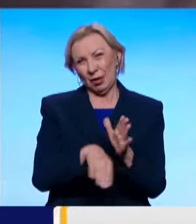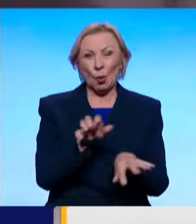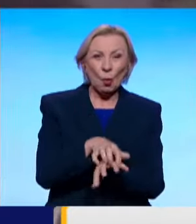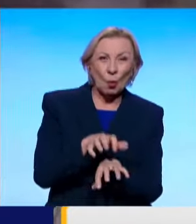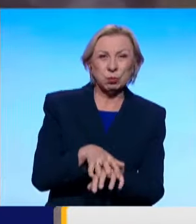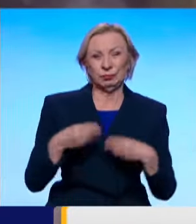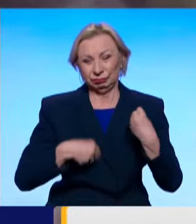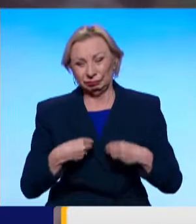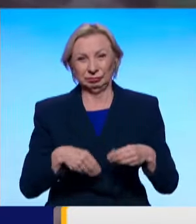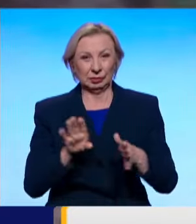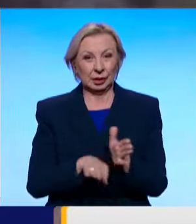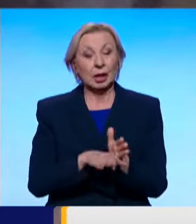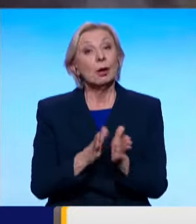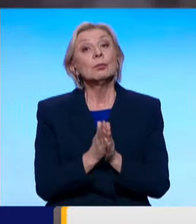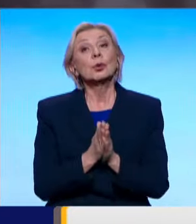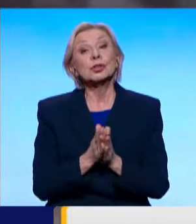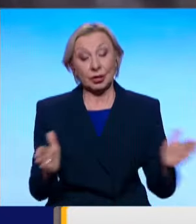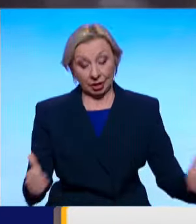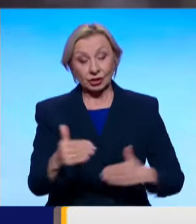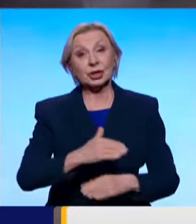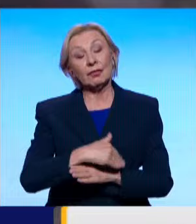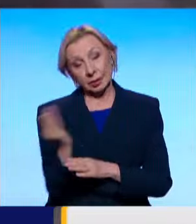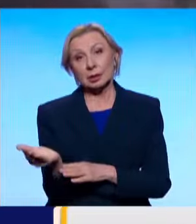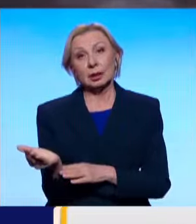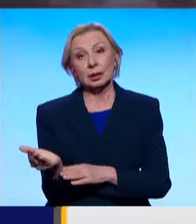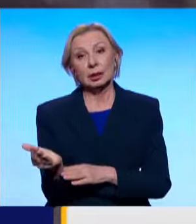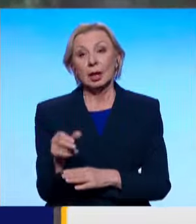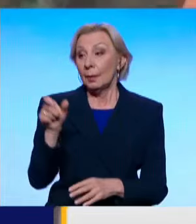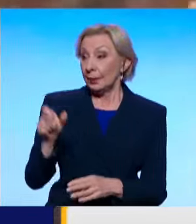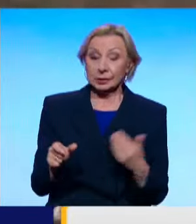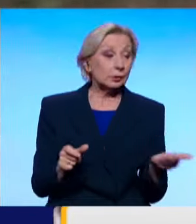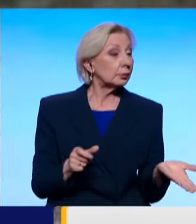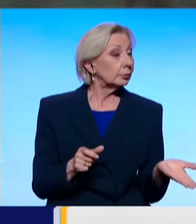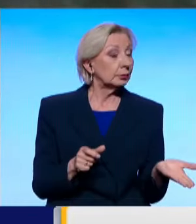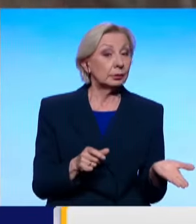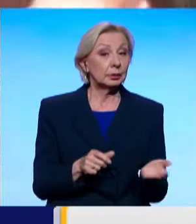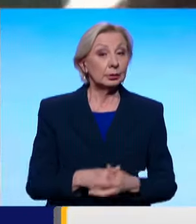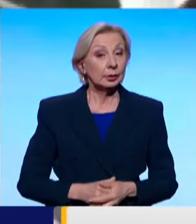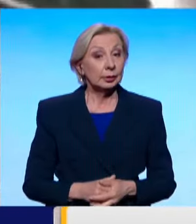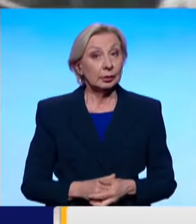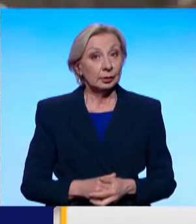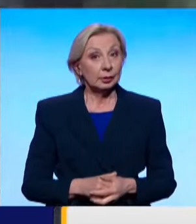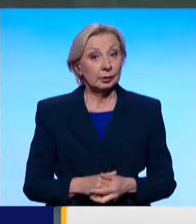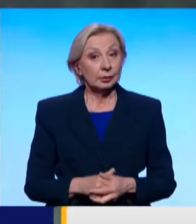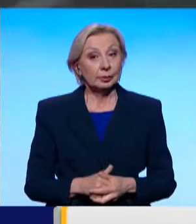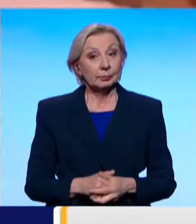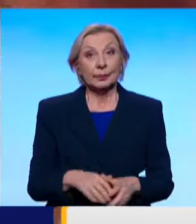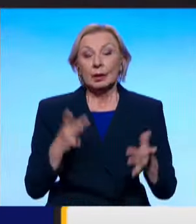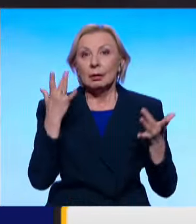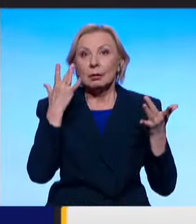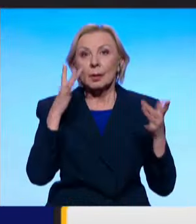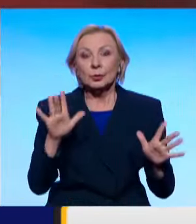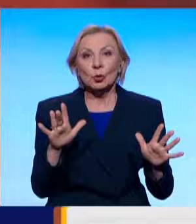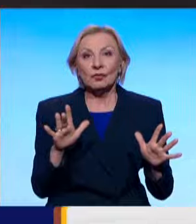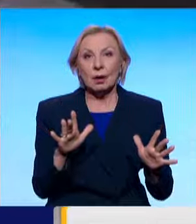таке все. Поліцейський просить відкрити ящики. Пасажир звертається до водія. За те і ножика падає. І